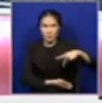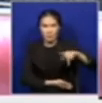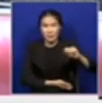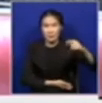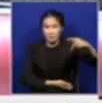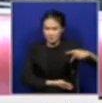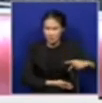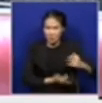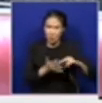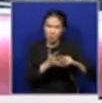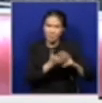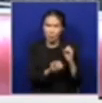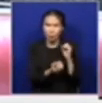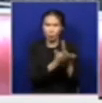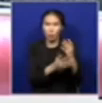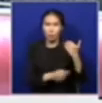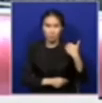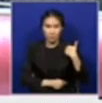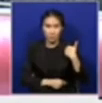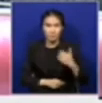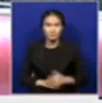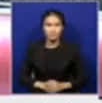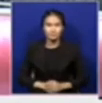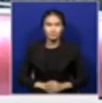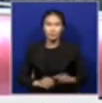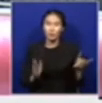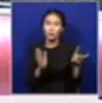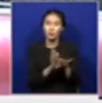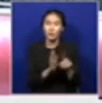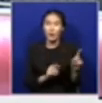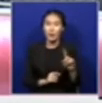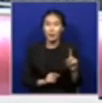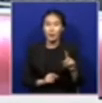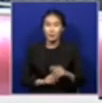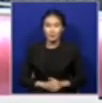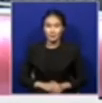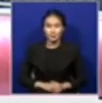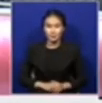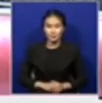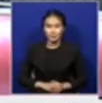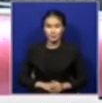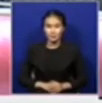นี้สุดท้ายนี้ครับ